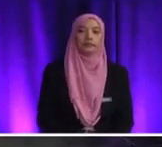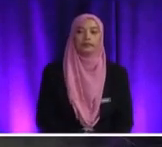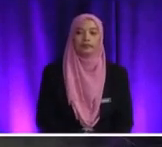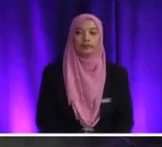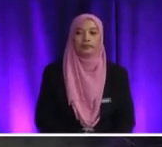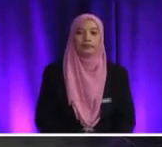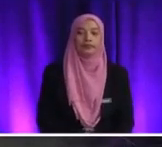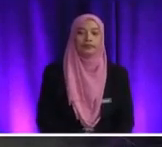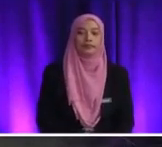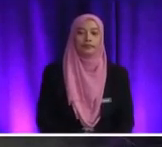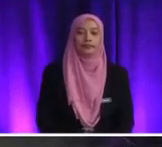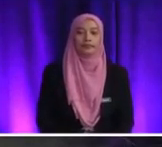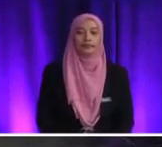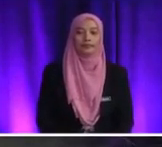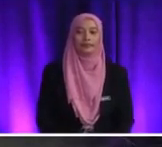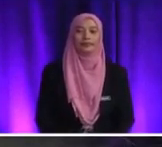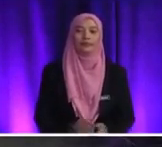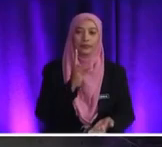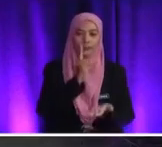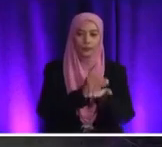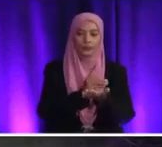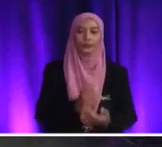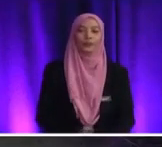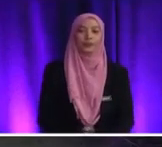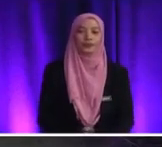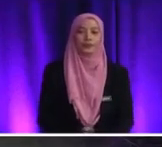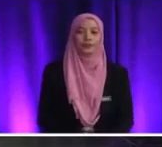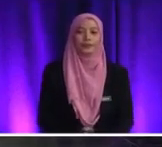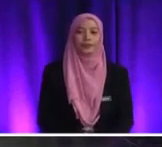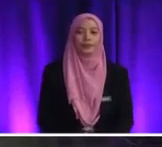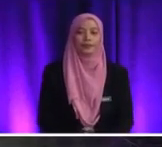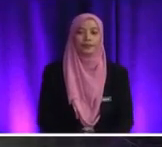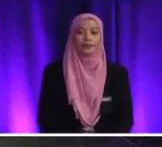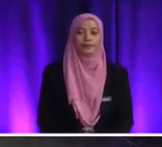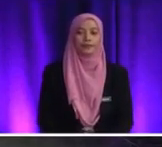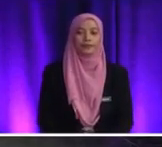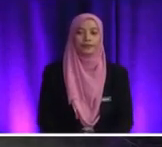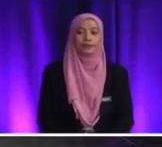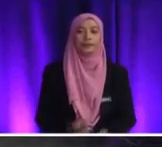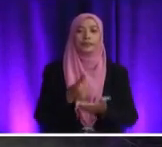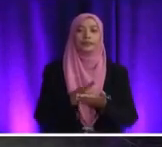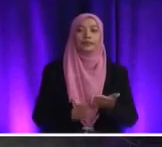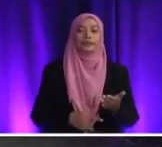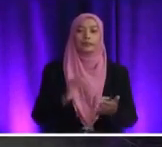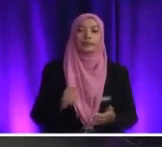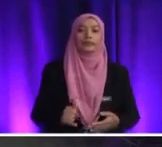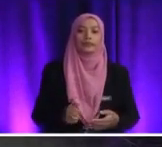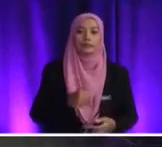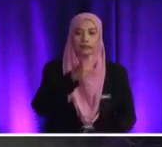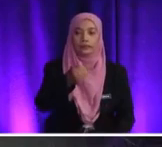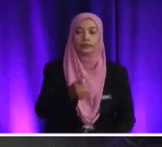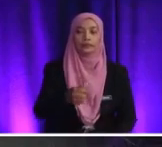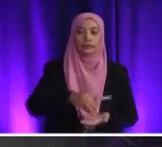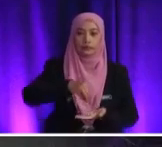memang seorang dokter ajaib itu dibikin efektif dokter-pasien apo yang awak pelajari